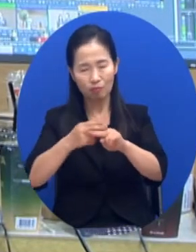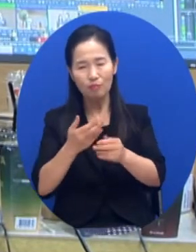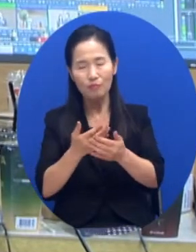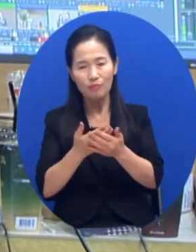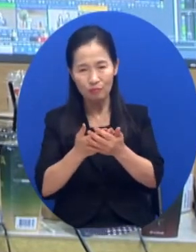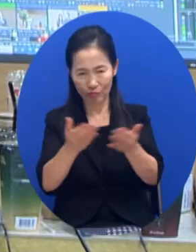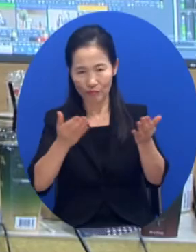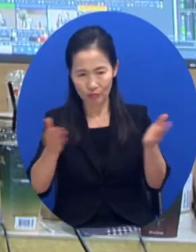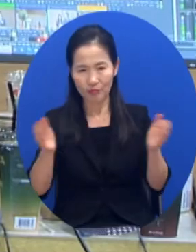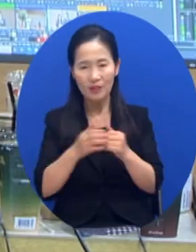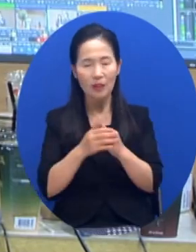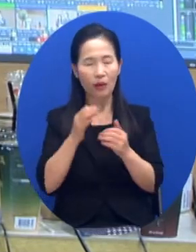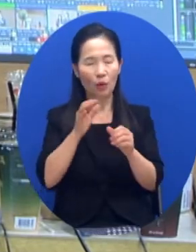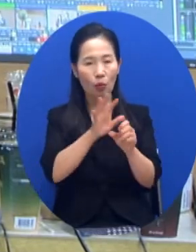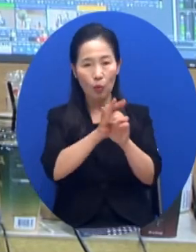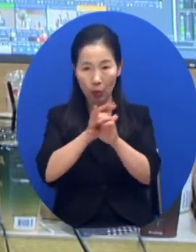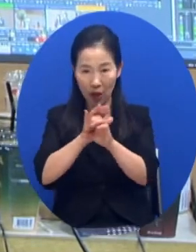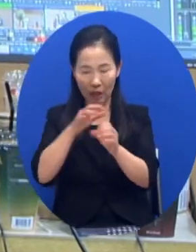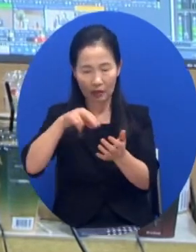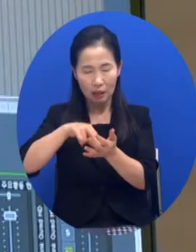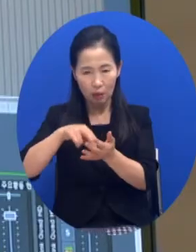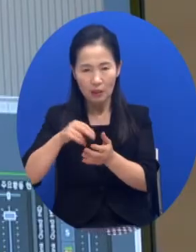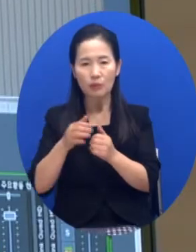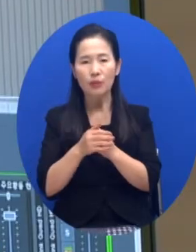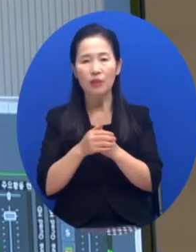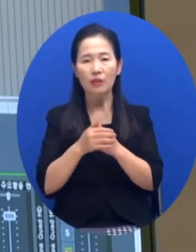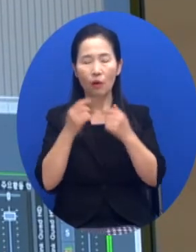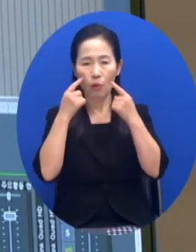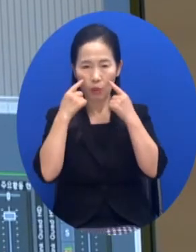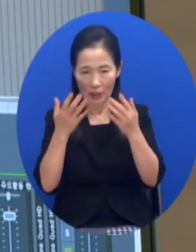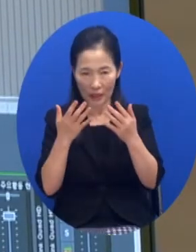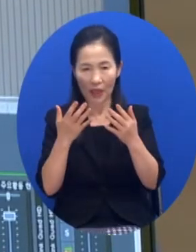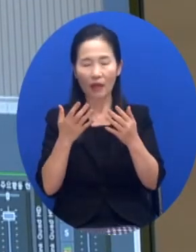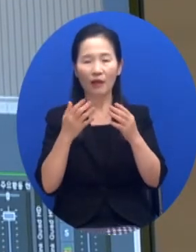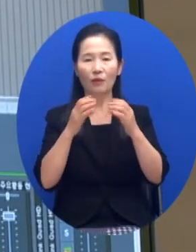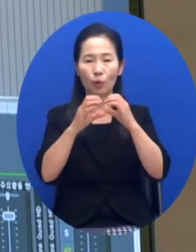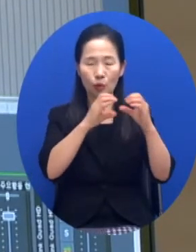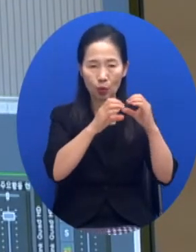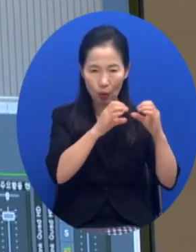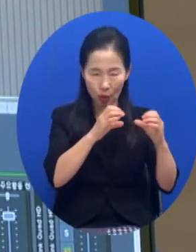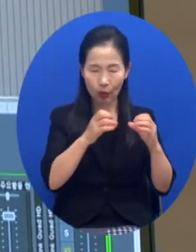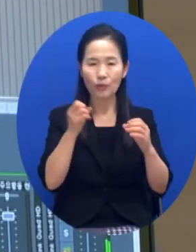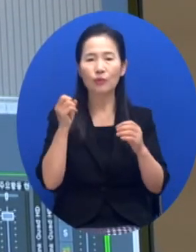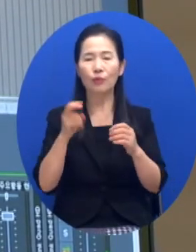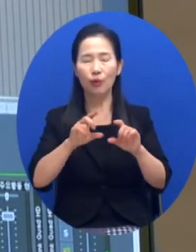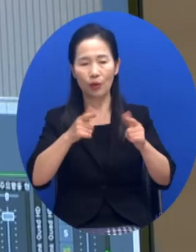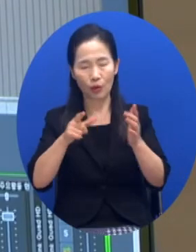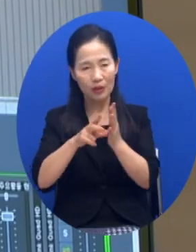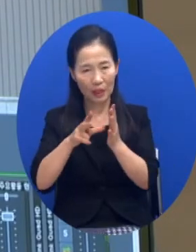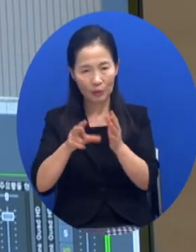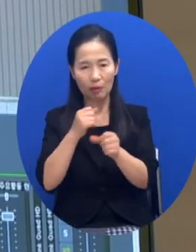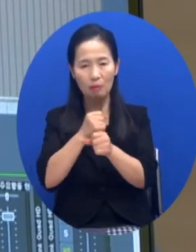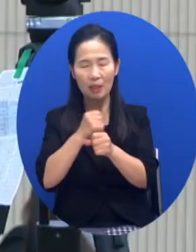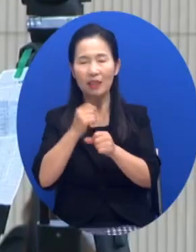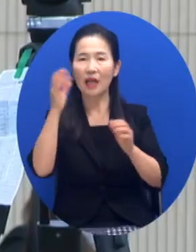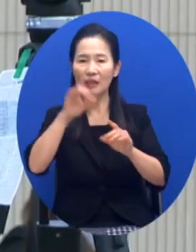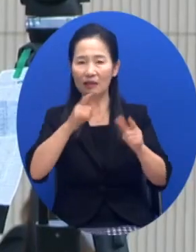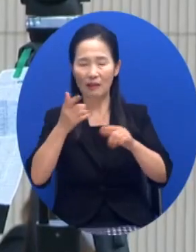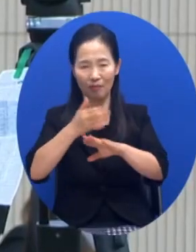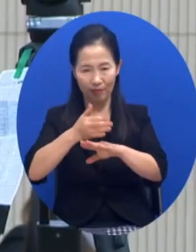코로나19 상황에서 혁신적인 소통의 장을 만들고 있는 학생 자치단체와 재학생들에게 고맙다며